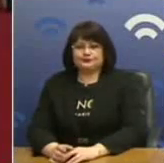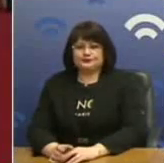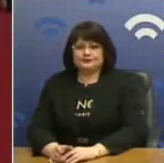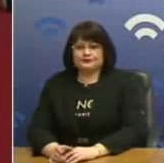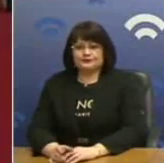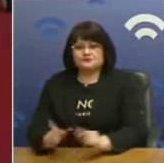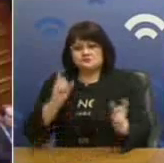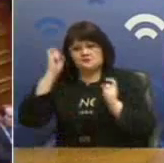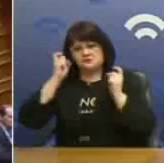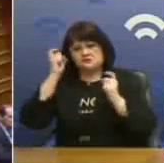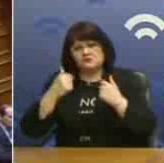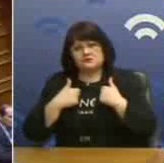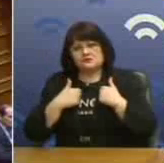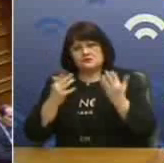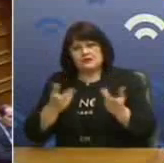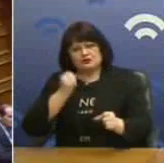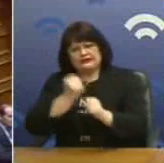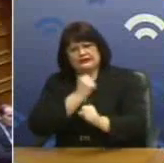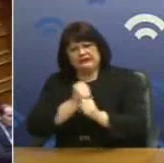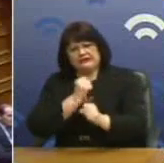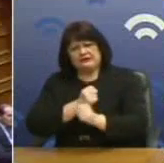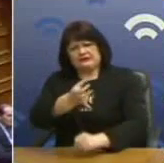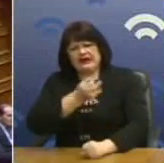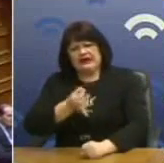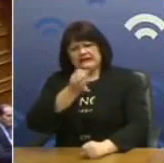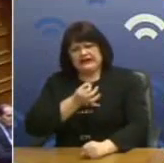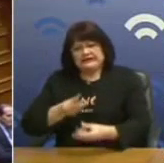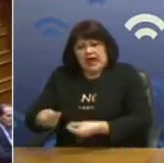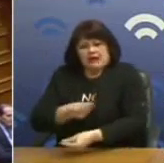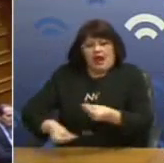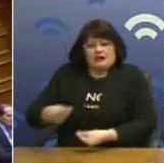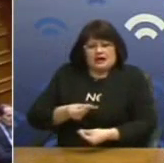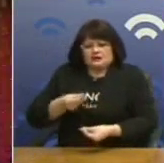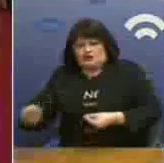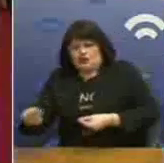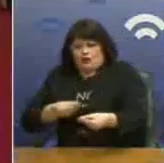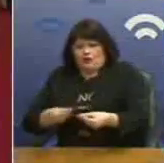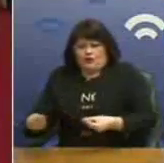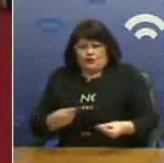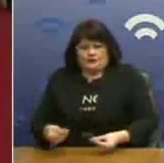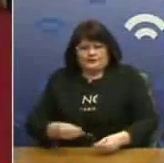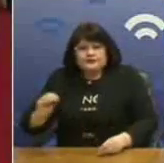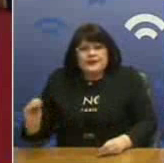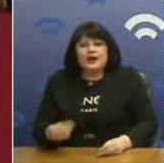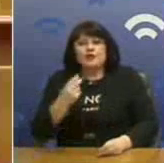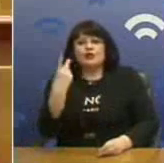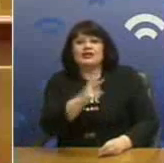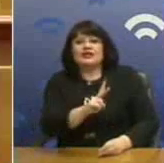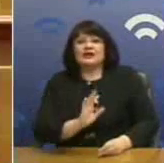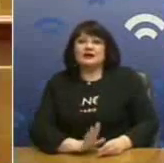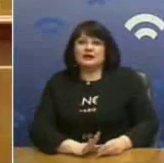Αναρωτιέμαι λοιπόν μήπως η επιμονή σας να μιλάτε για τέτοιου είδους ανταλλαγές είναι ορμόμενη από μια δική σας ενδεχομένως